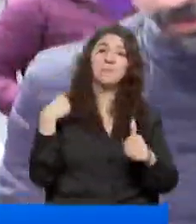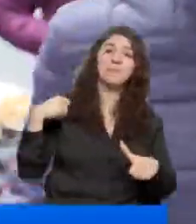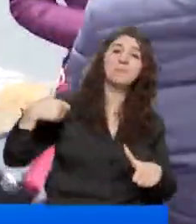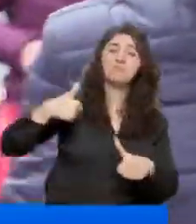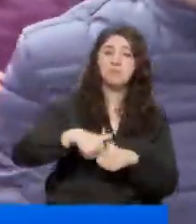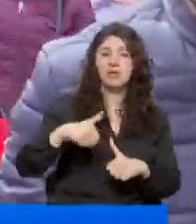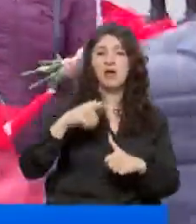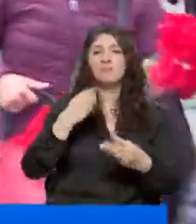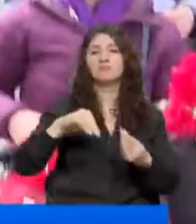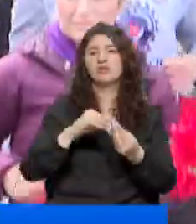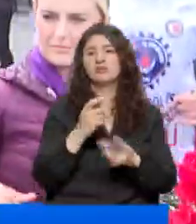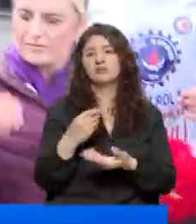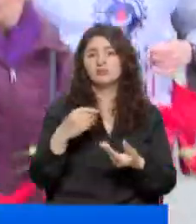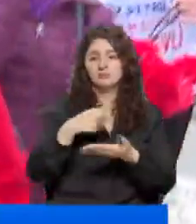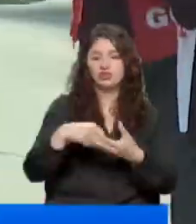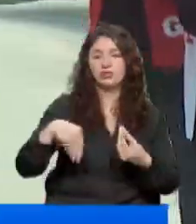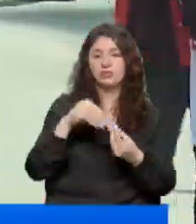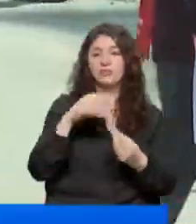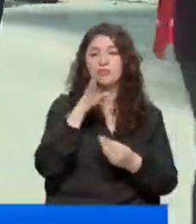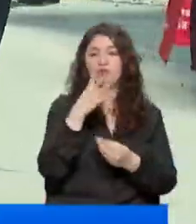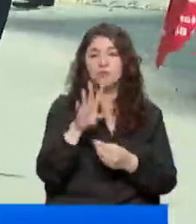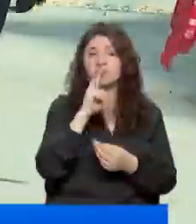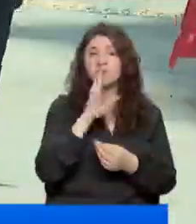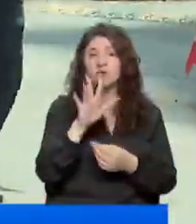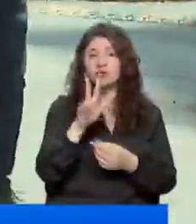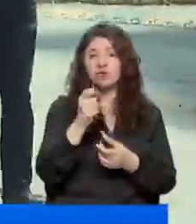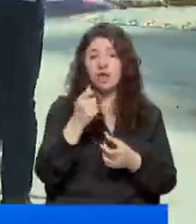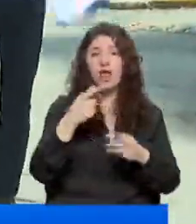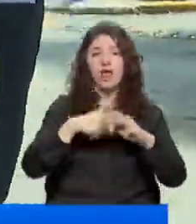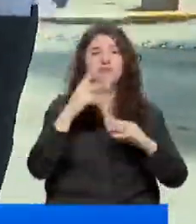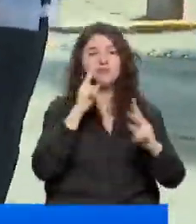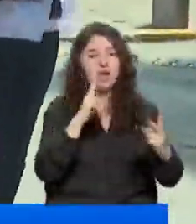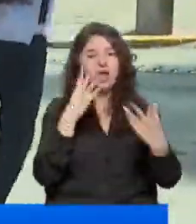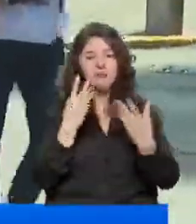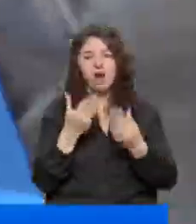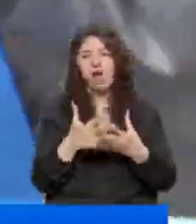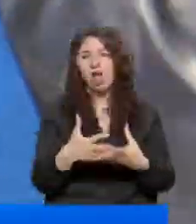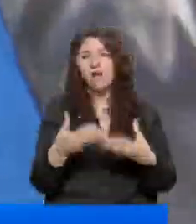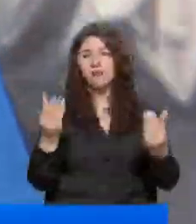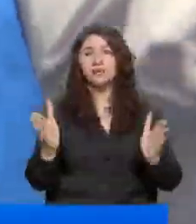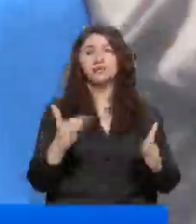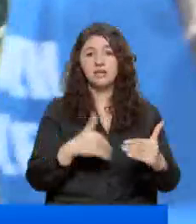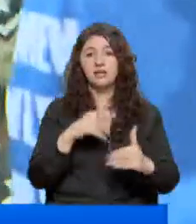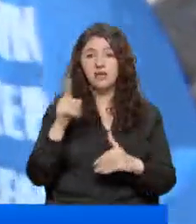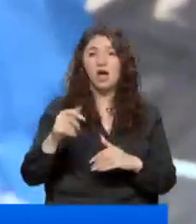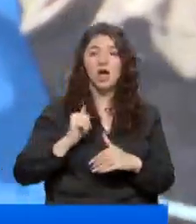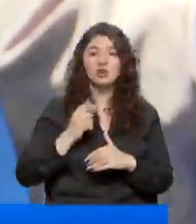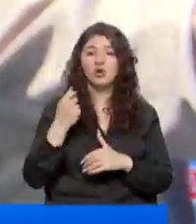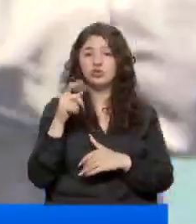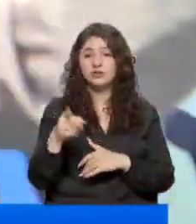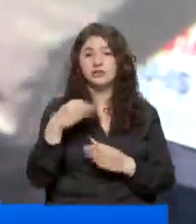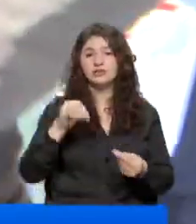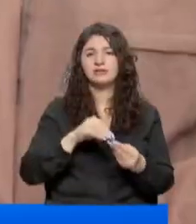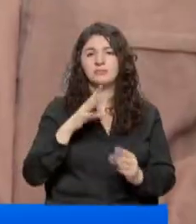kez daha bu maaşı zam 4253 liralık maaşı enflasyon karşısında Eridi sendikalar asgari